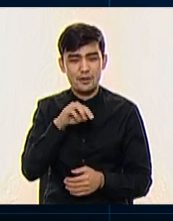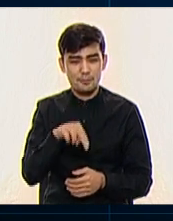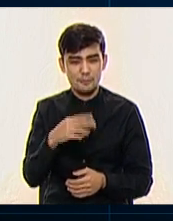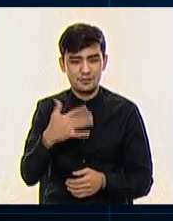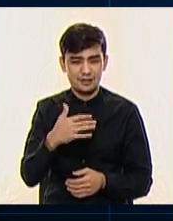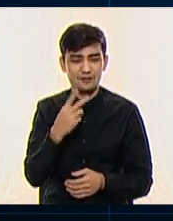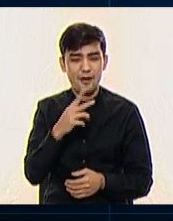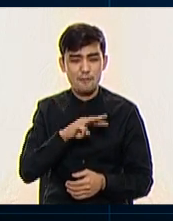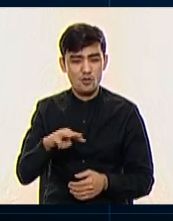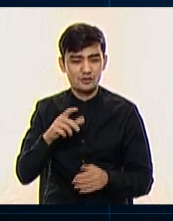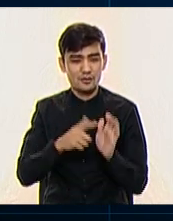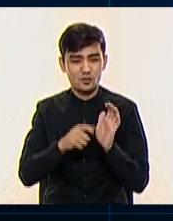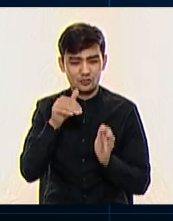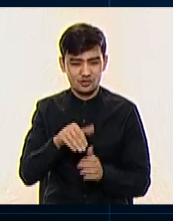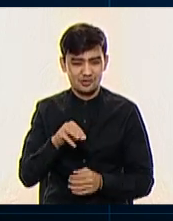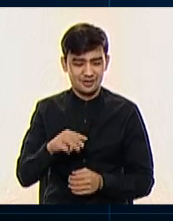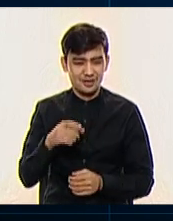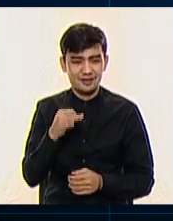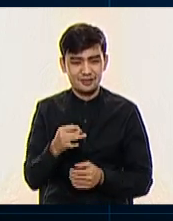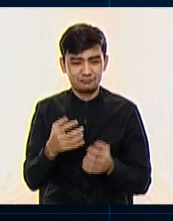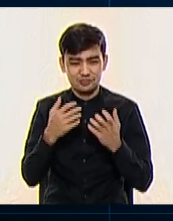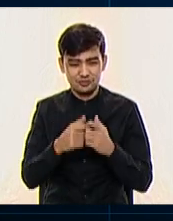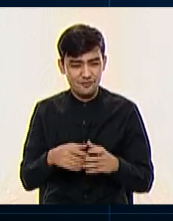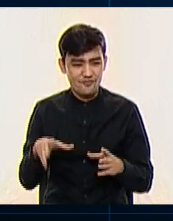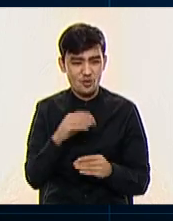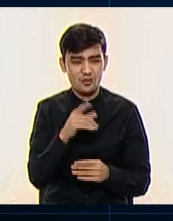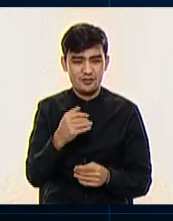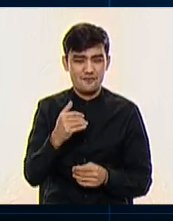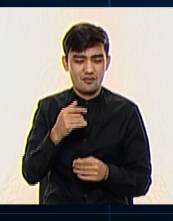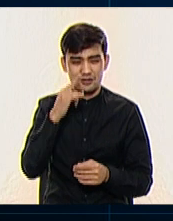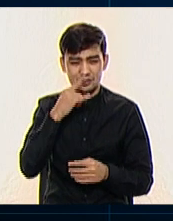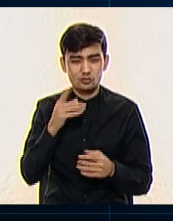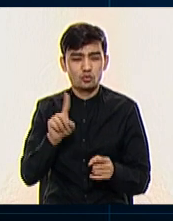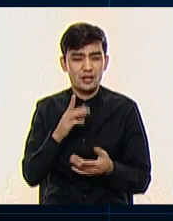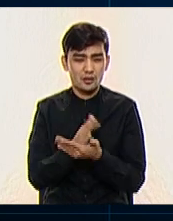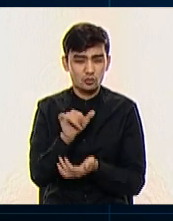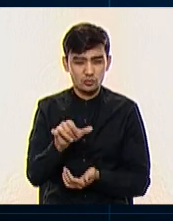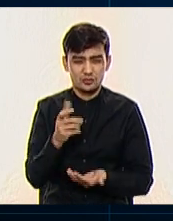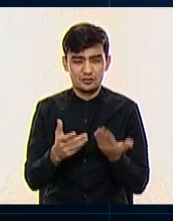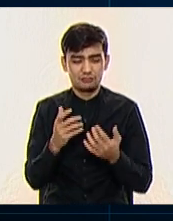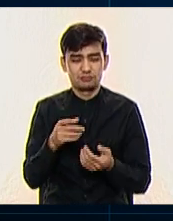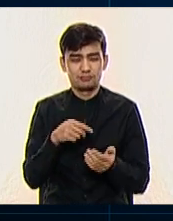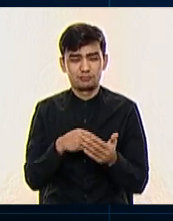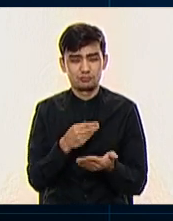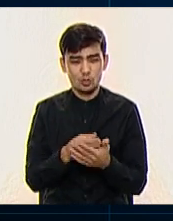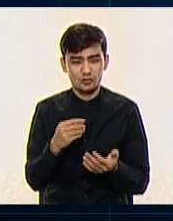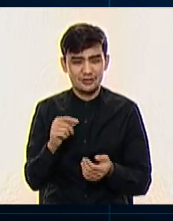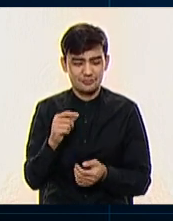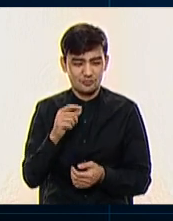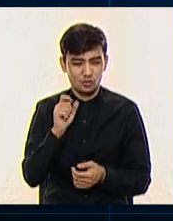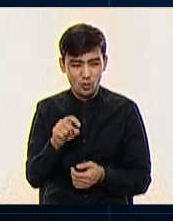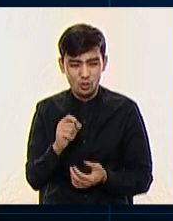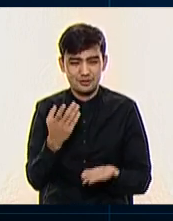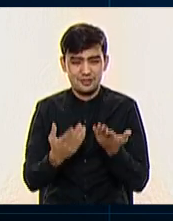есть 2 миллиона 700 тысяч тенге. Подотчетно и все имущество в Казахстане. Жилье, ценные бумаги, инвестзолото,